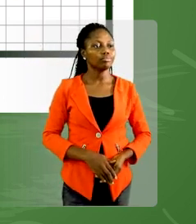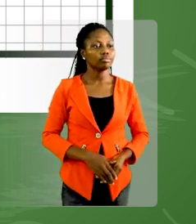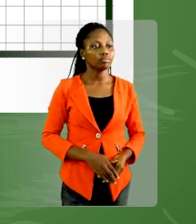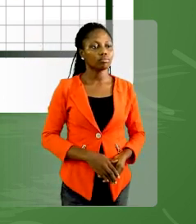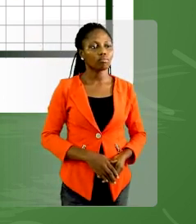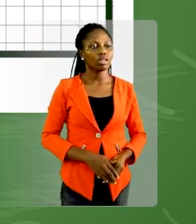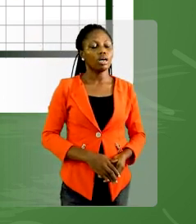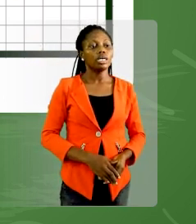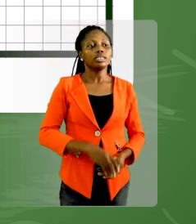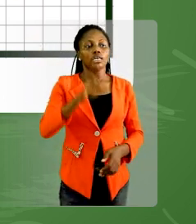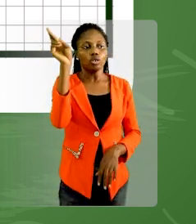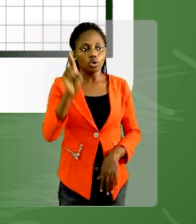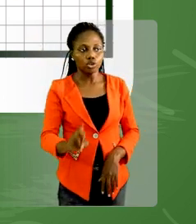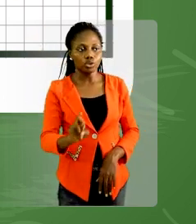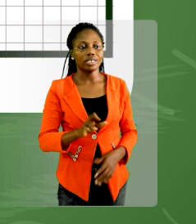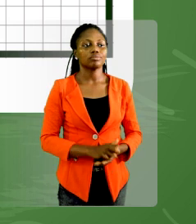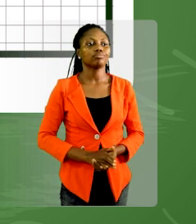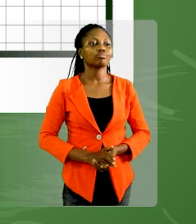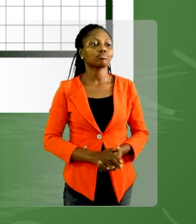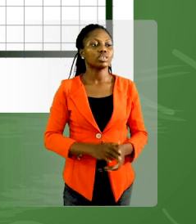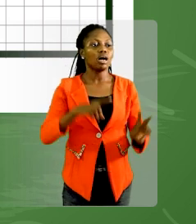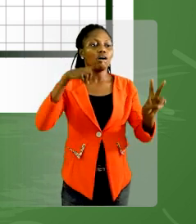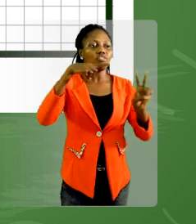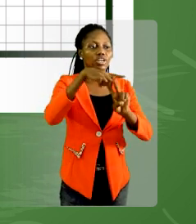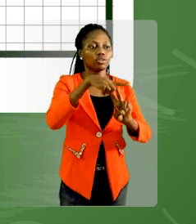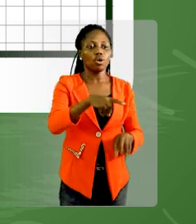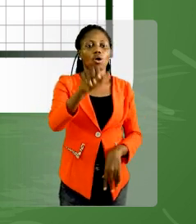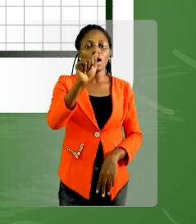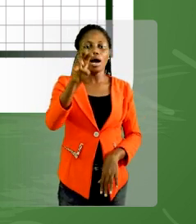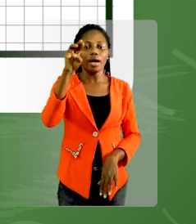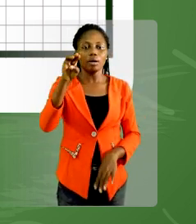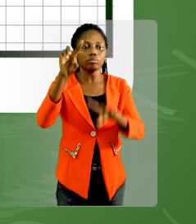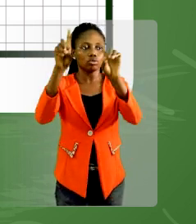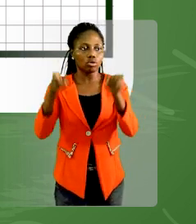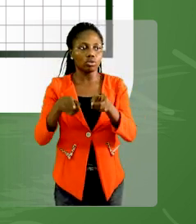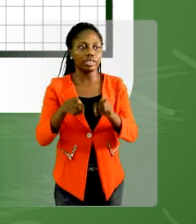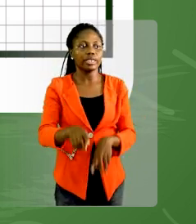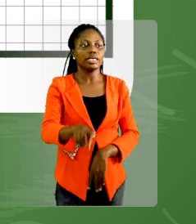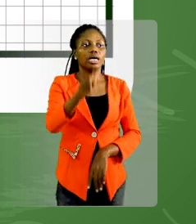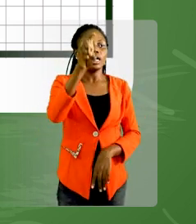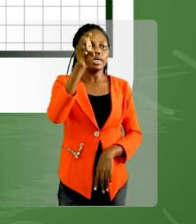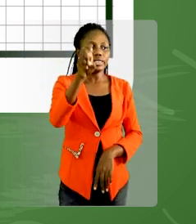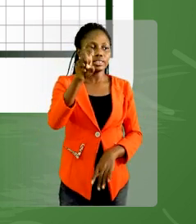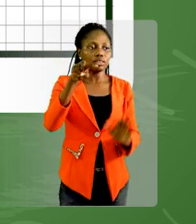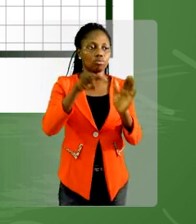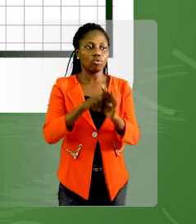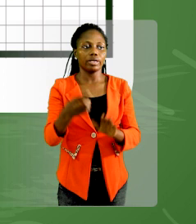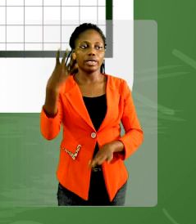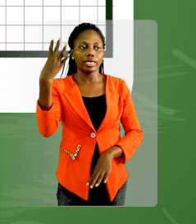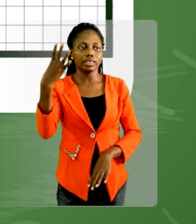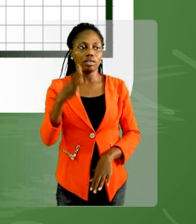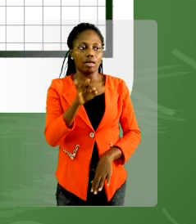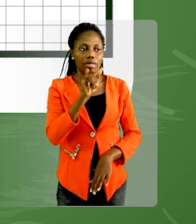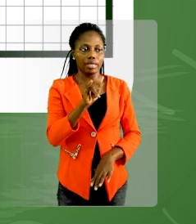qui nous permet d'avoir le vecteur AM a pour coordonnées x moins 4, y plus 3. Et